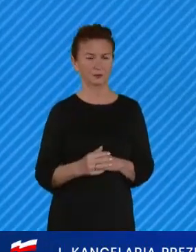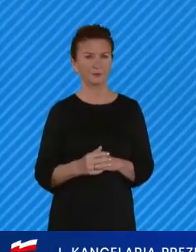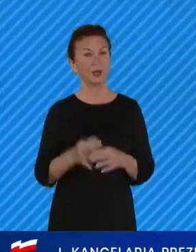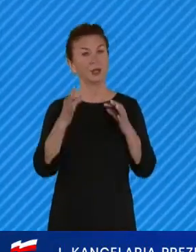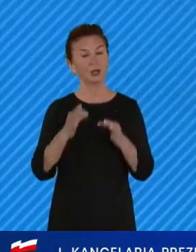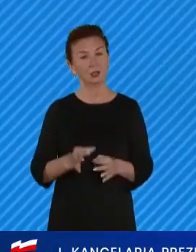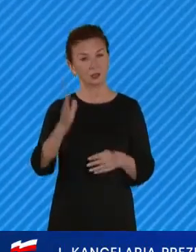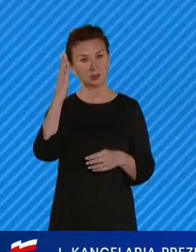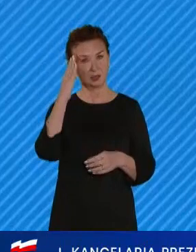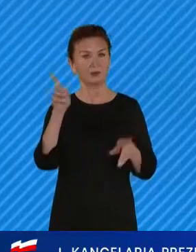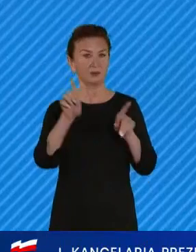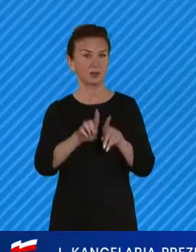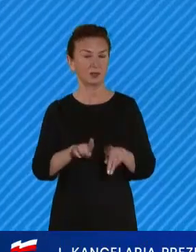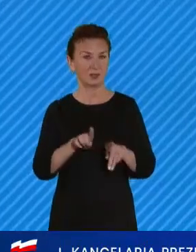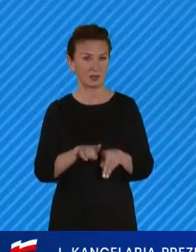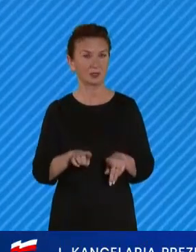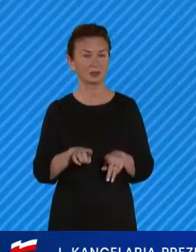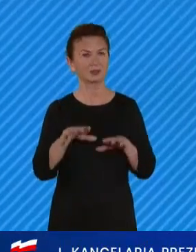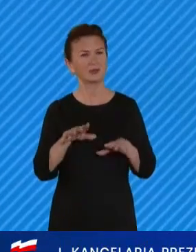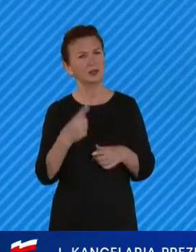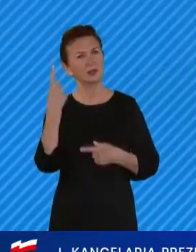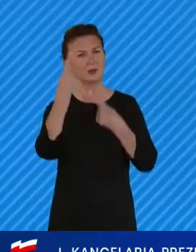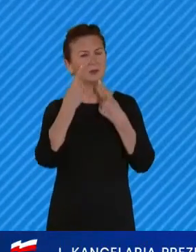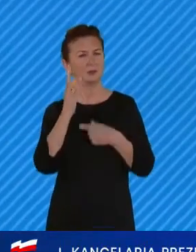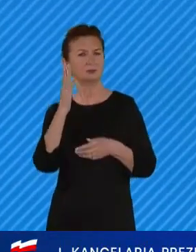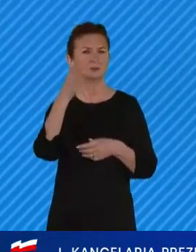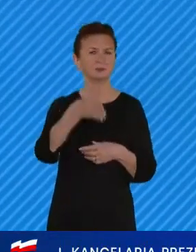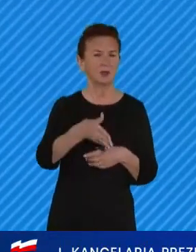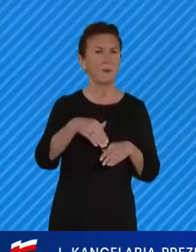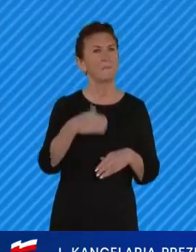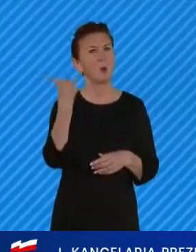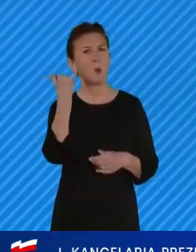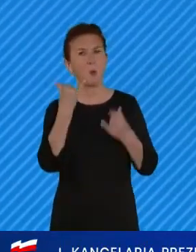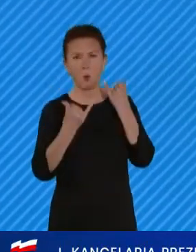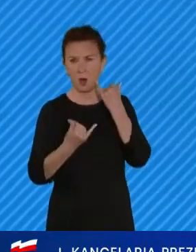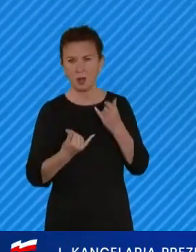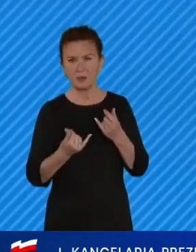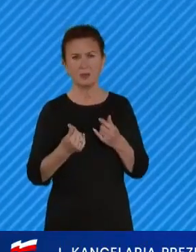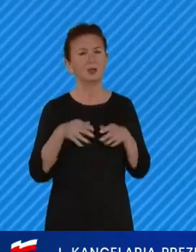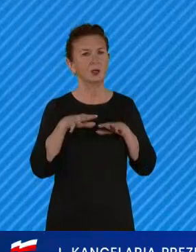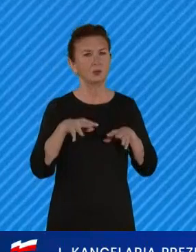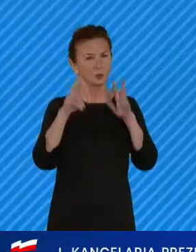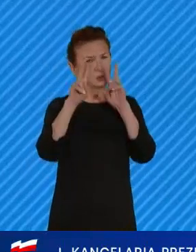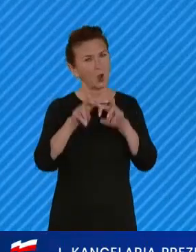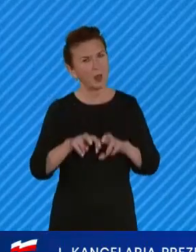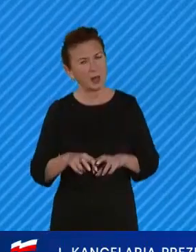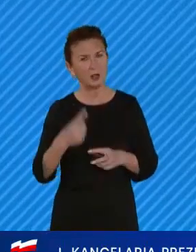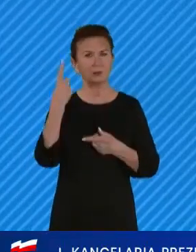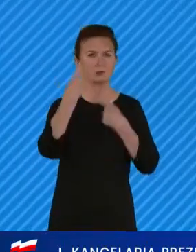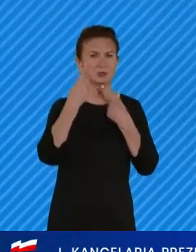Dzisiaj wiemy też, że wiele naszych przewidywań było błędnych. Wiemy, że wiele analiz, wiele prognoz,